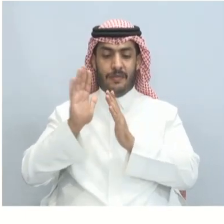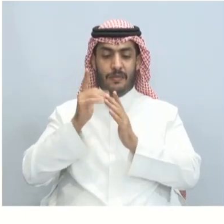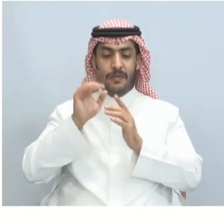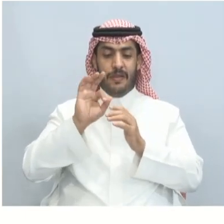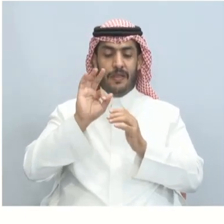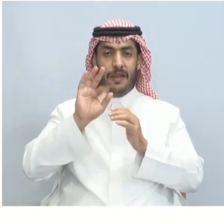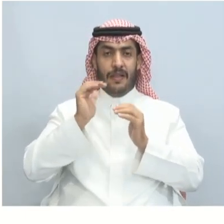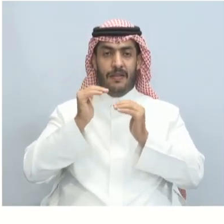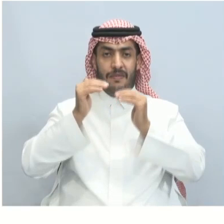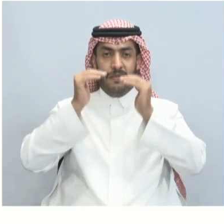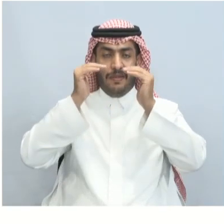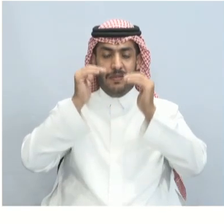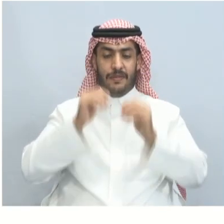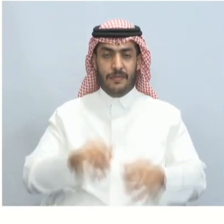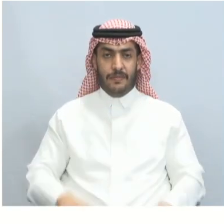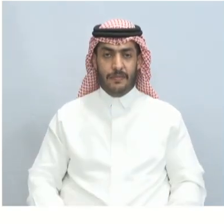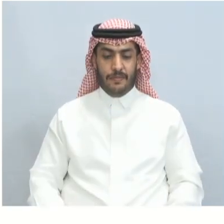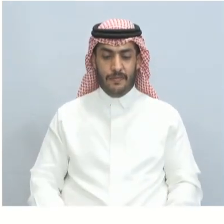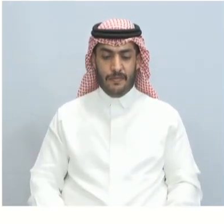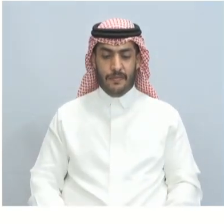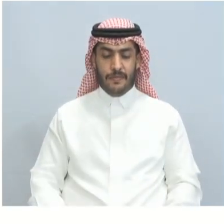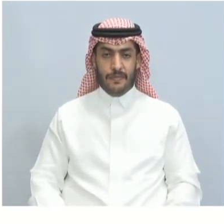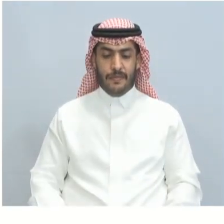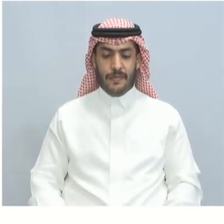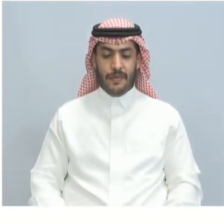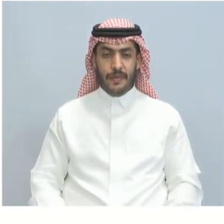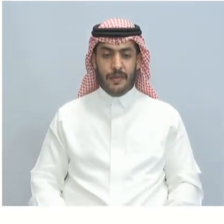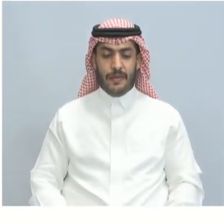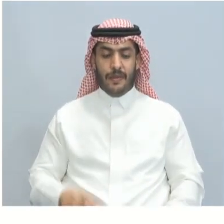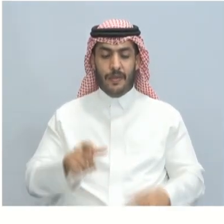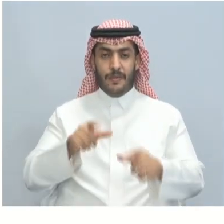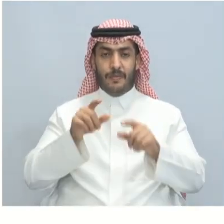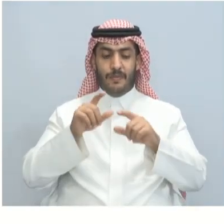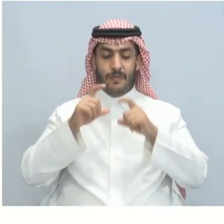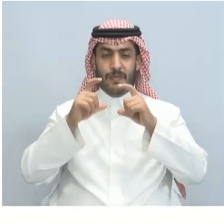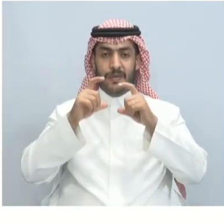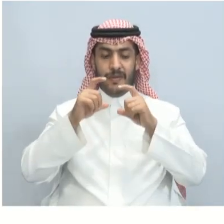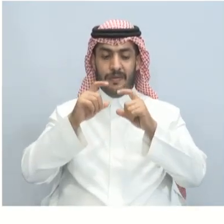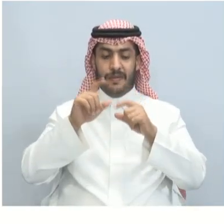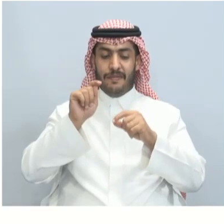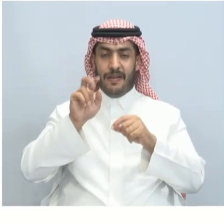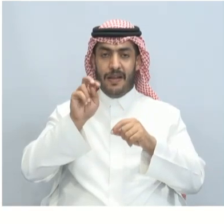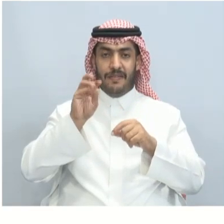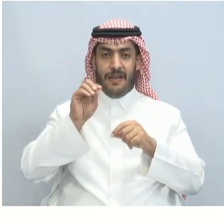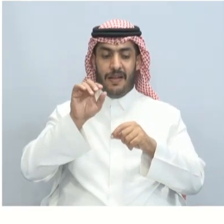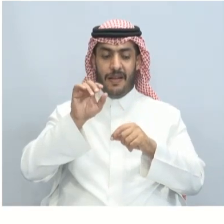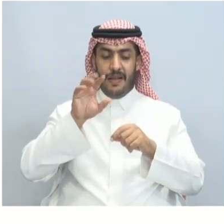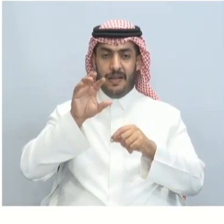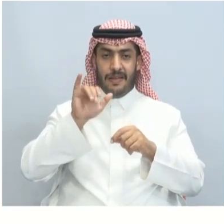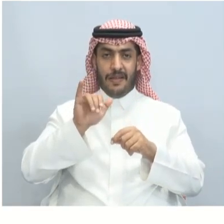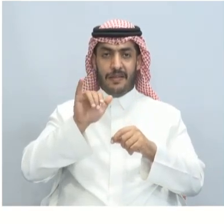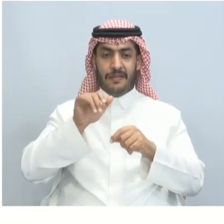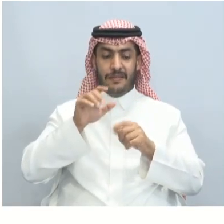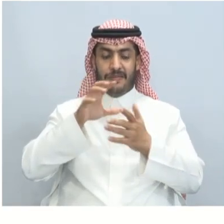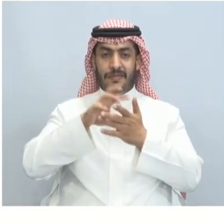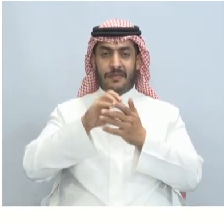وثلاث وحدات الى اعلى لدينا هذا المربع ف ق ه ي نقوم برسم او